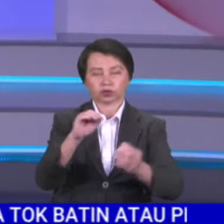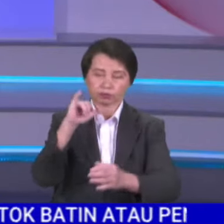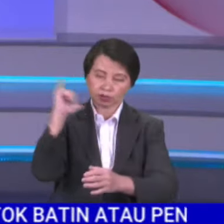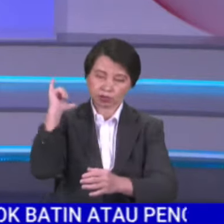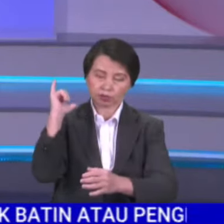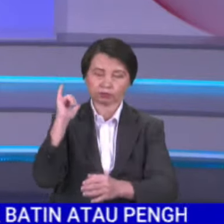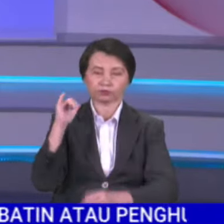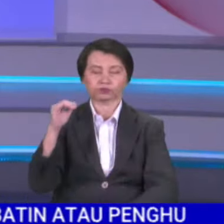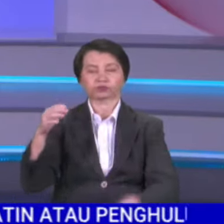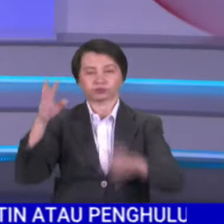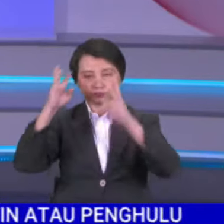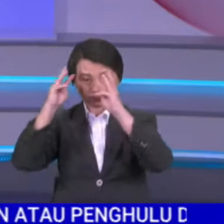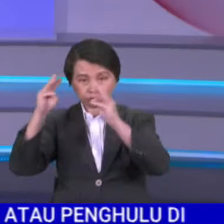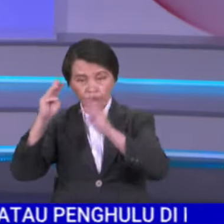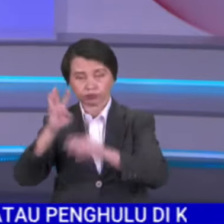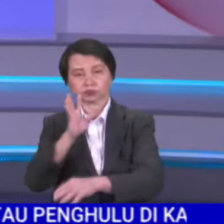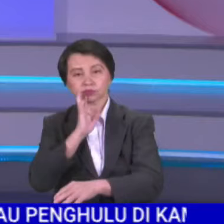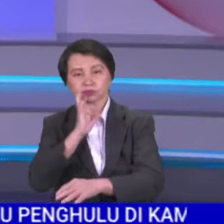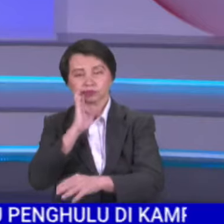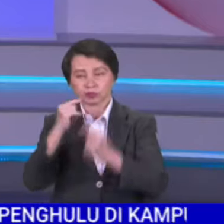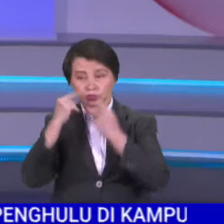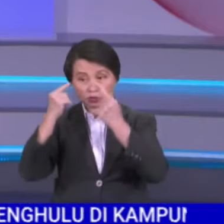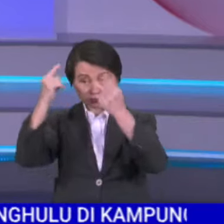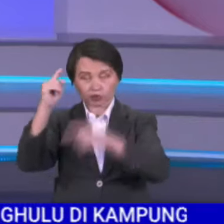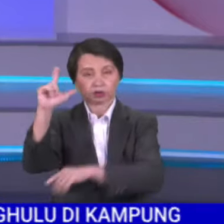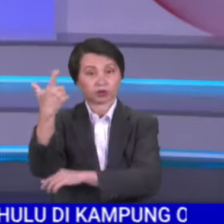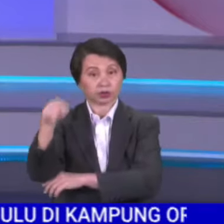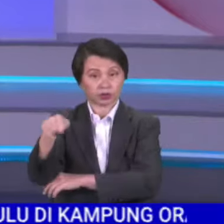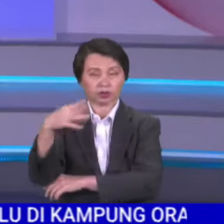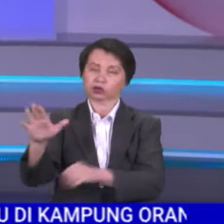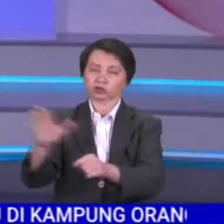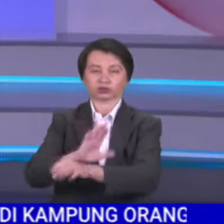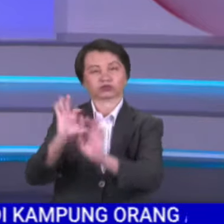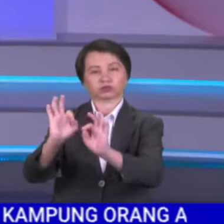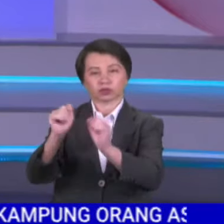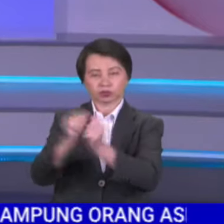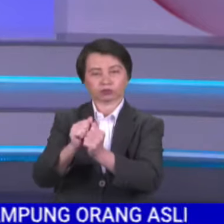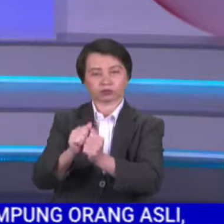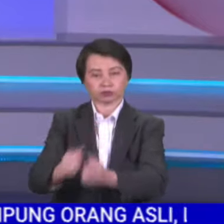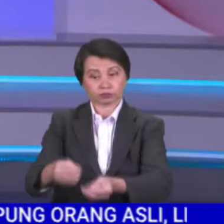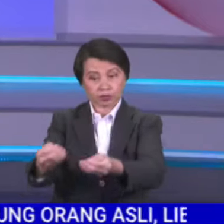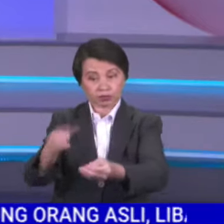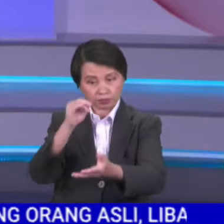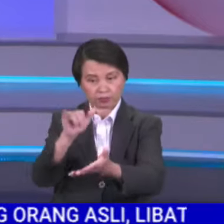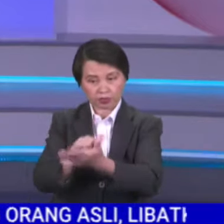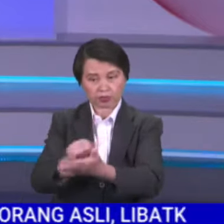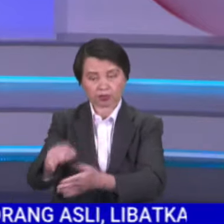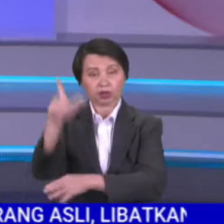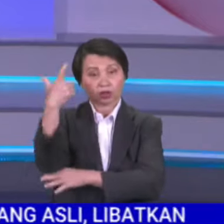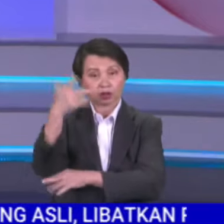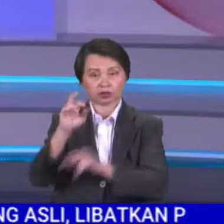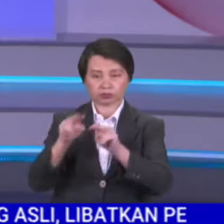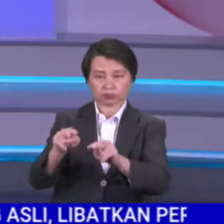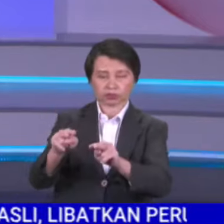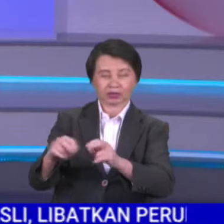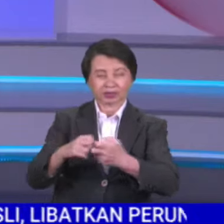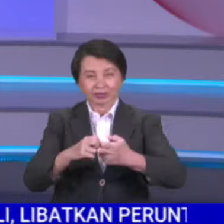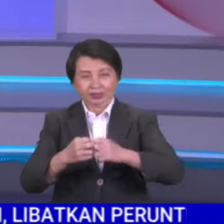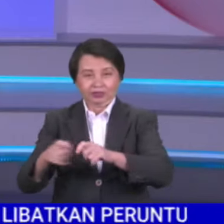semalam. Pengurusnya Jurgen Klopp mengakui kejayaan anak buahnya itu sudah cukup untuk menyuntik keyakinan The Reds yang dilihat